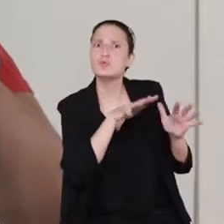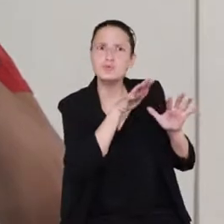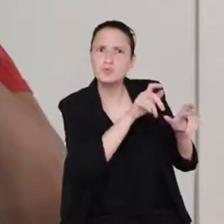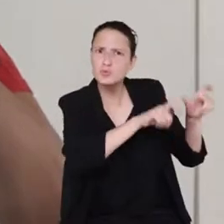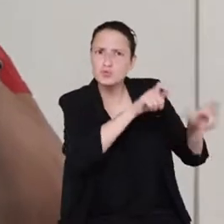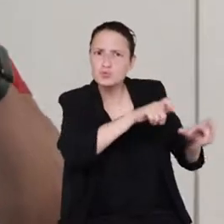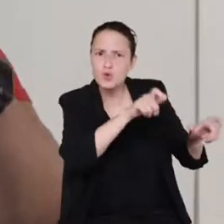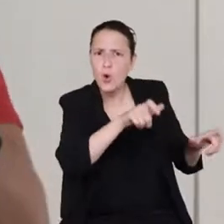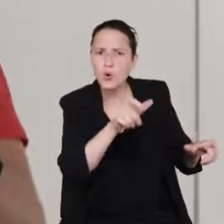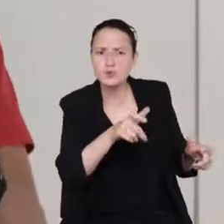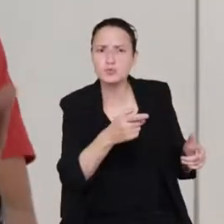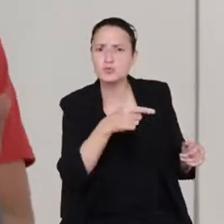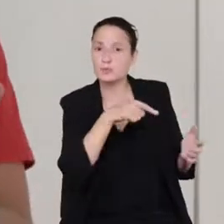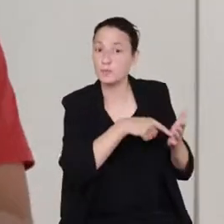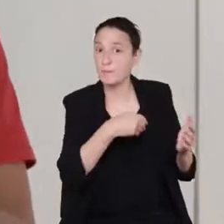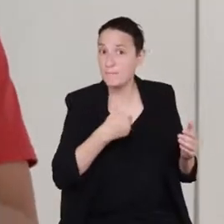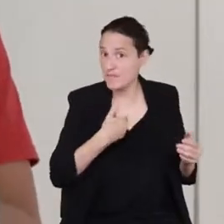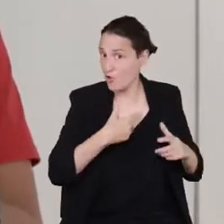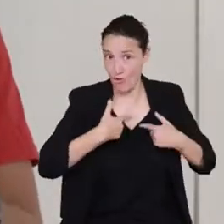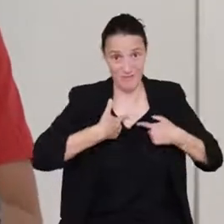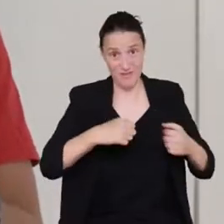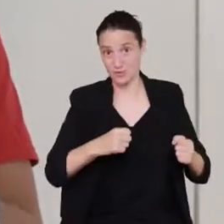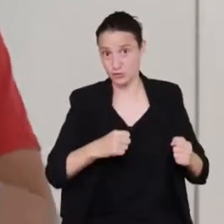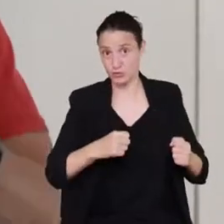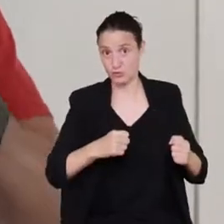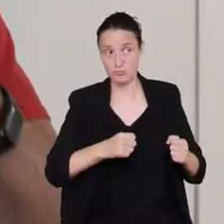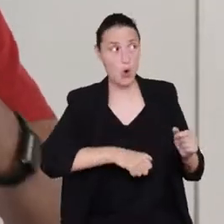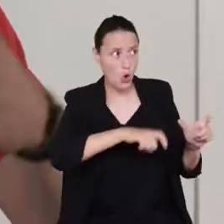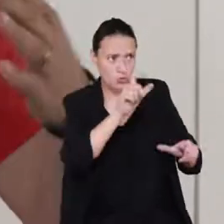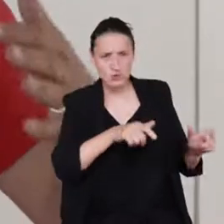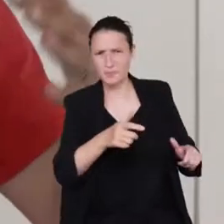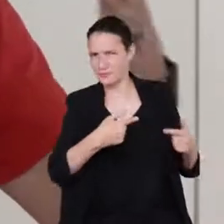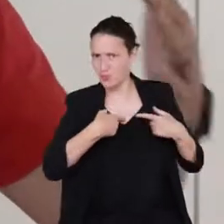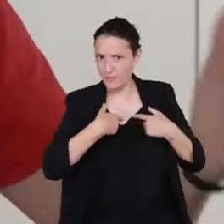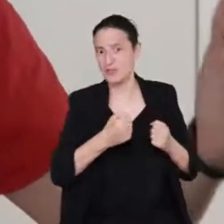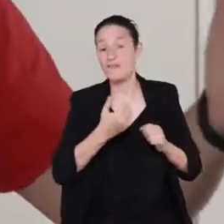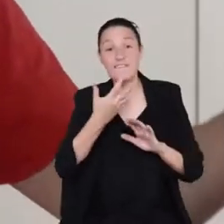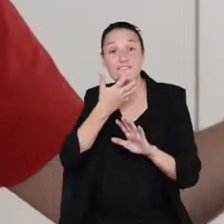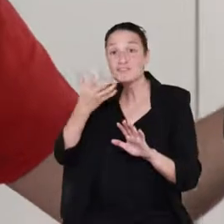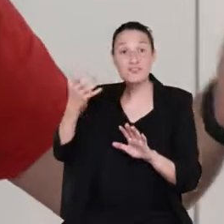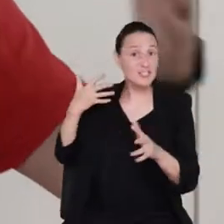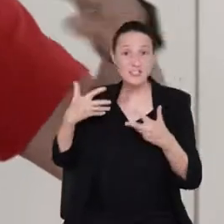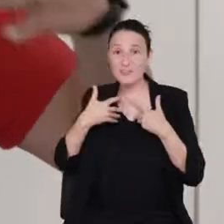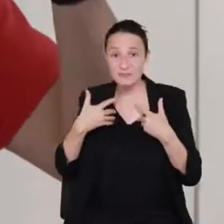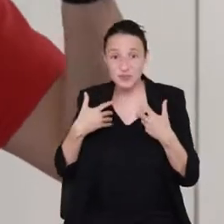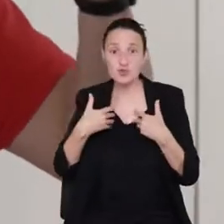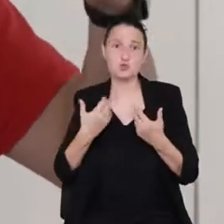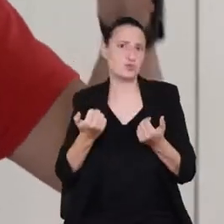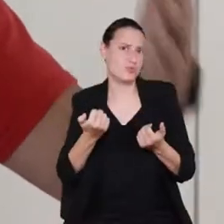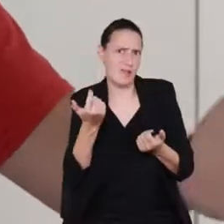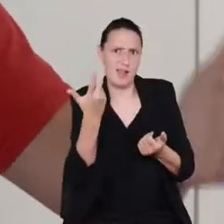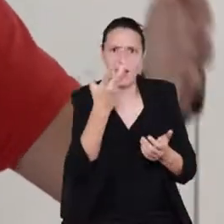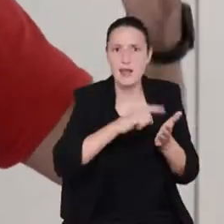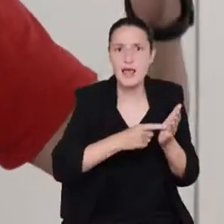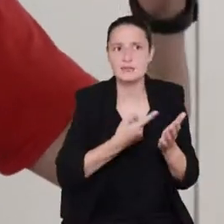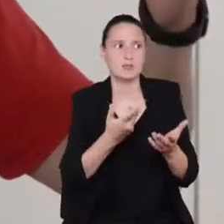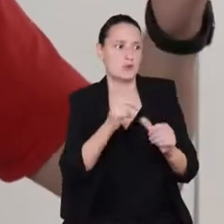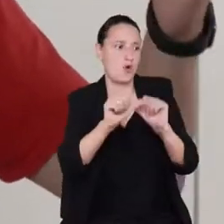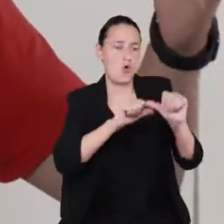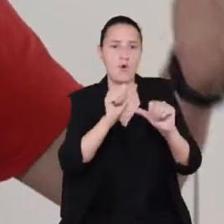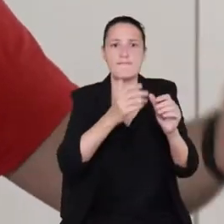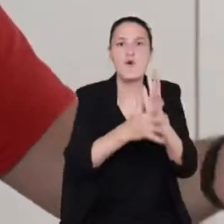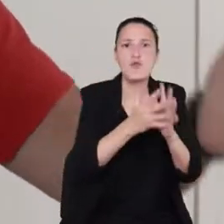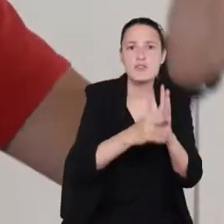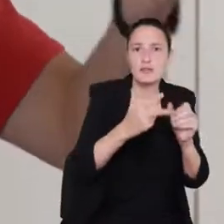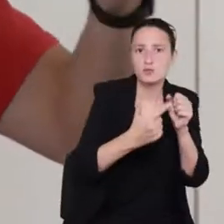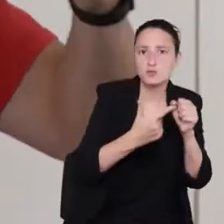którzy byli osobiście bardzo odważni. W sensie jakby wielokrotnie wcześniej w swoim życiu, czy to w czasie wojny 20 roku, czy w